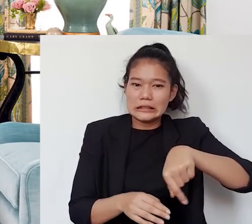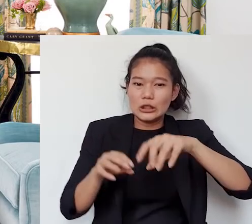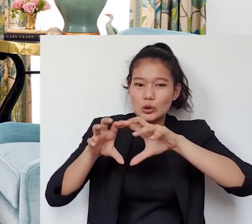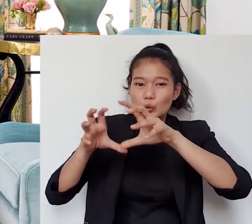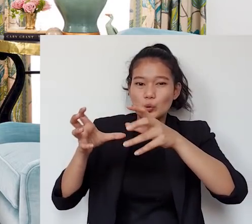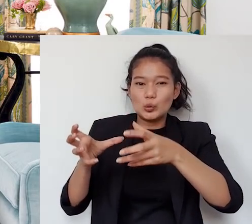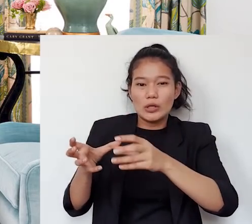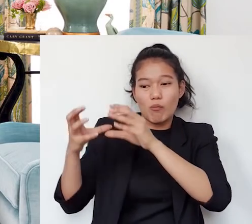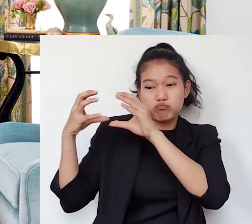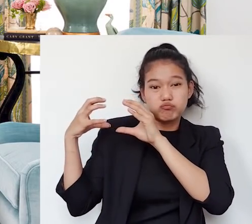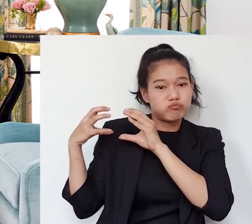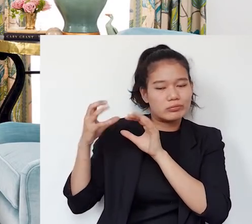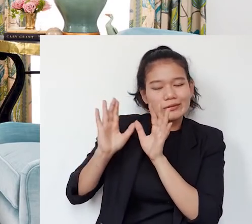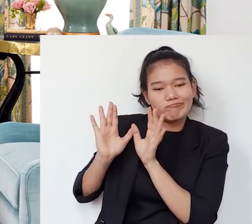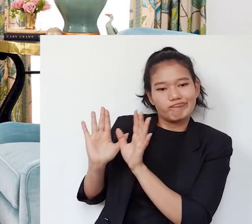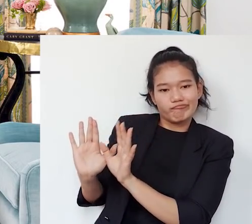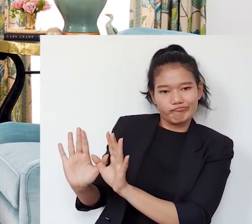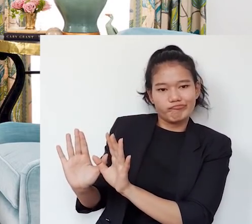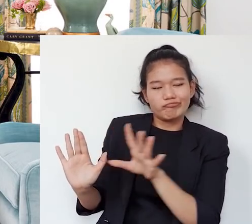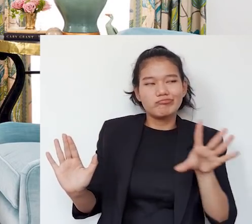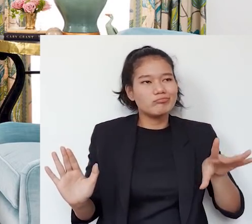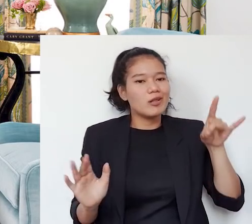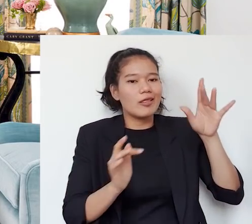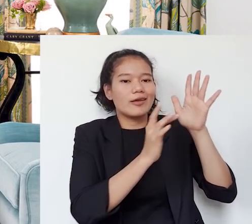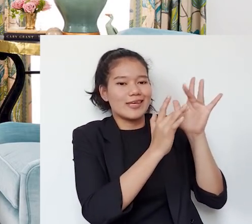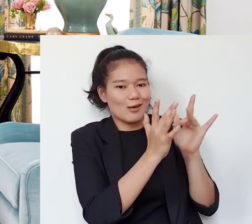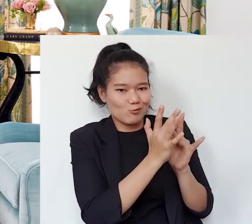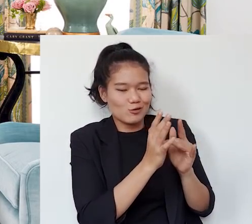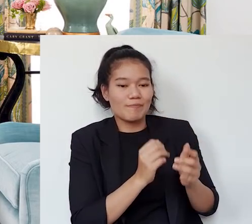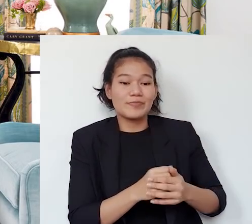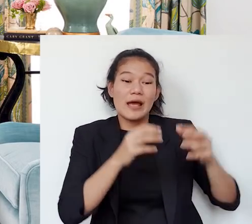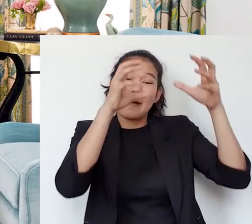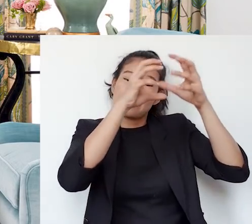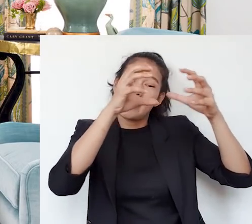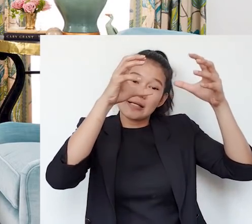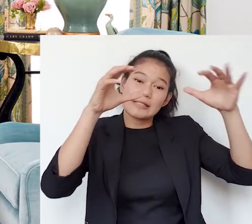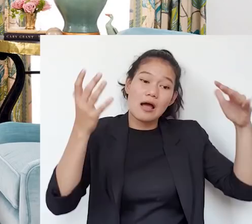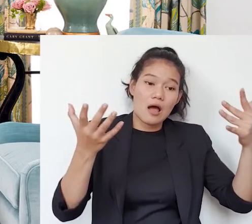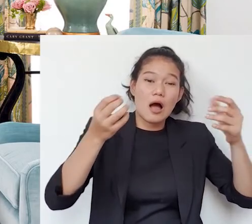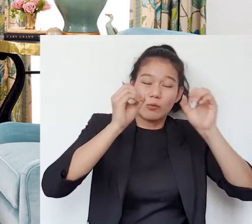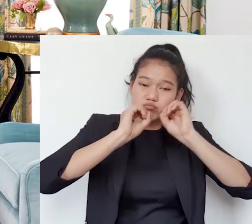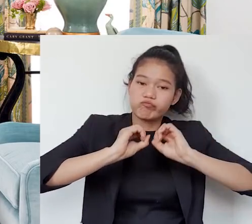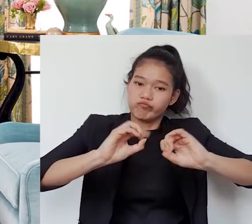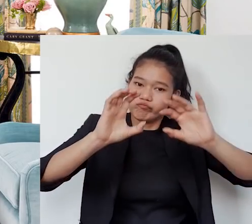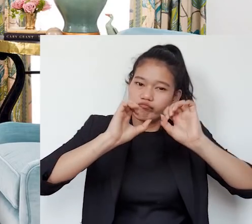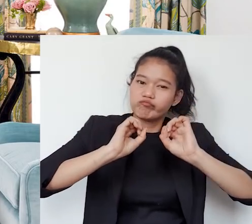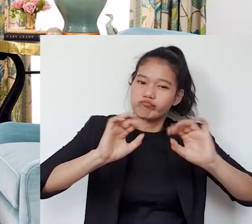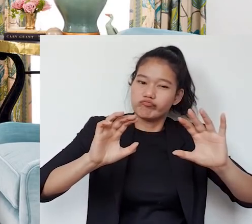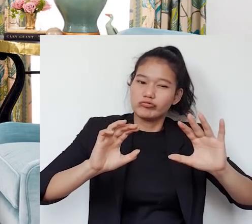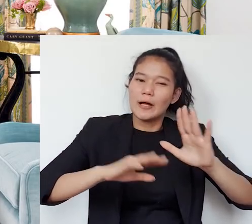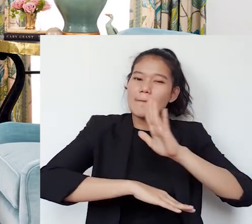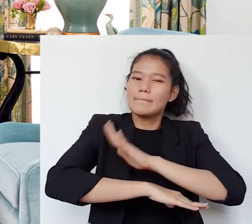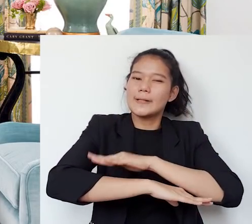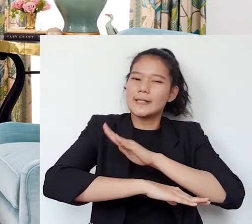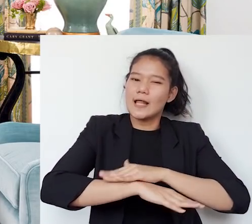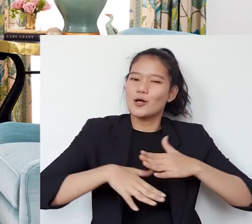ada di pundak kita. Paskah adalah mempublikasikan kabar sukacita.